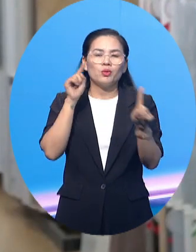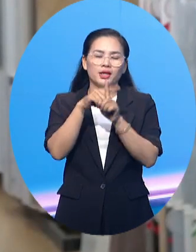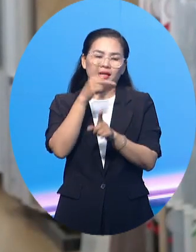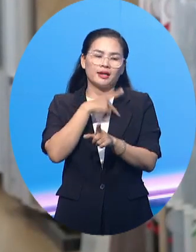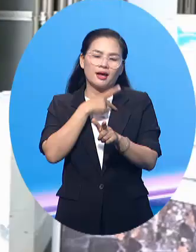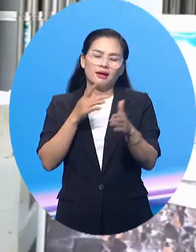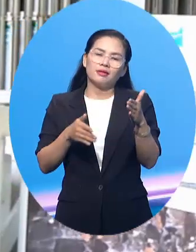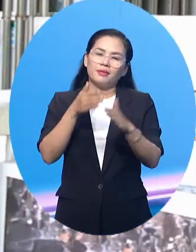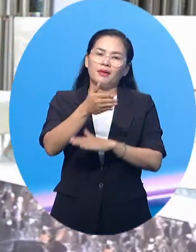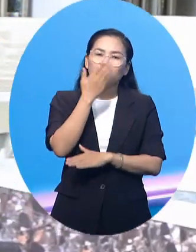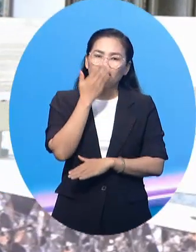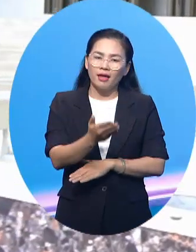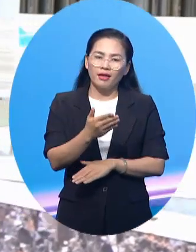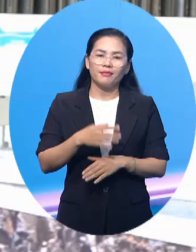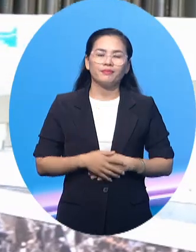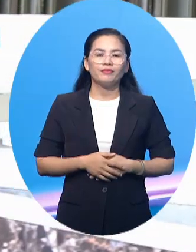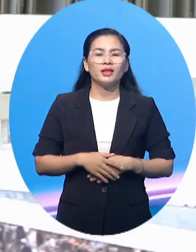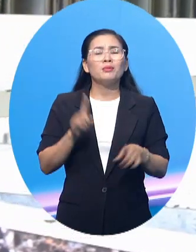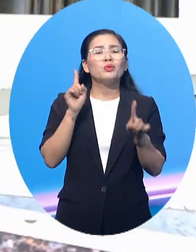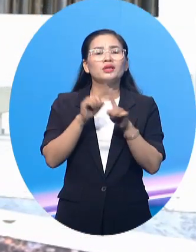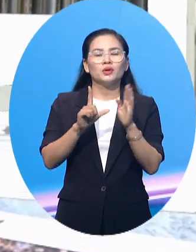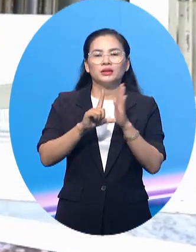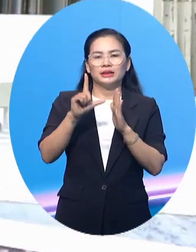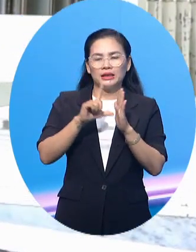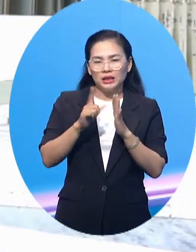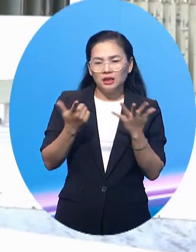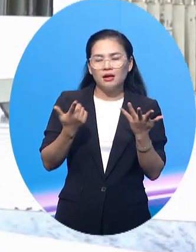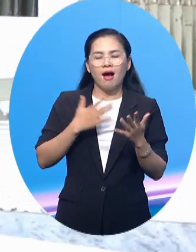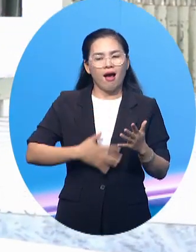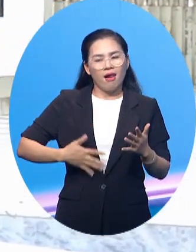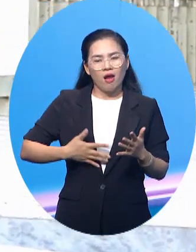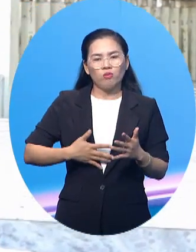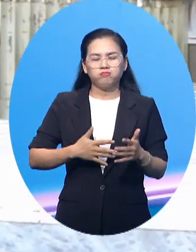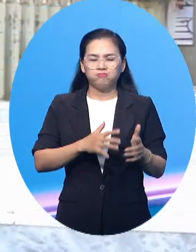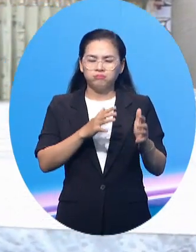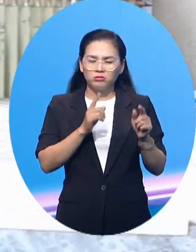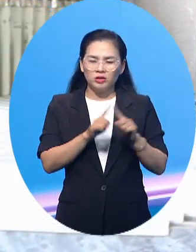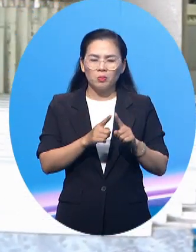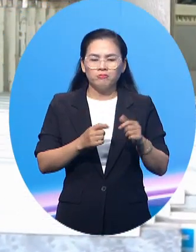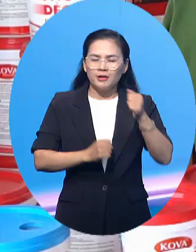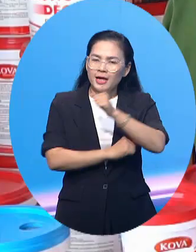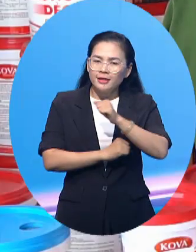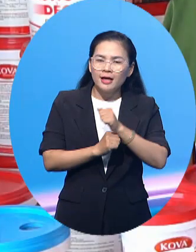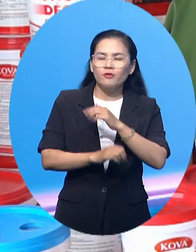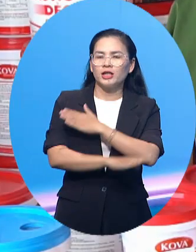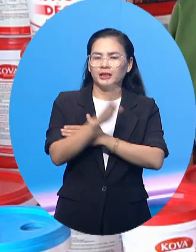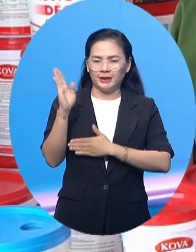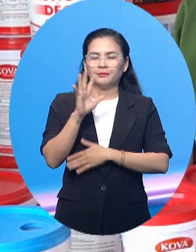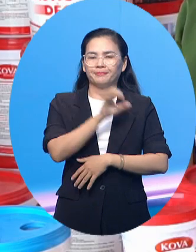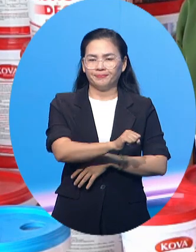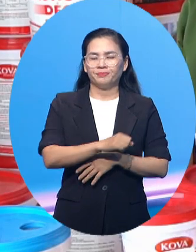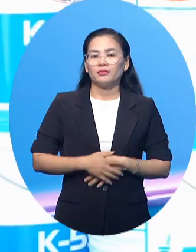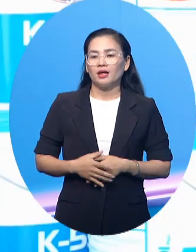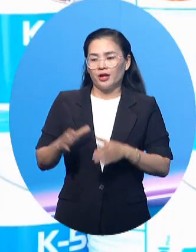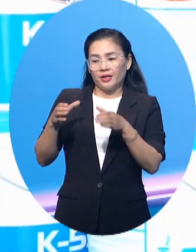các sản phẩm với mục tiêu lấy chất lượng tiến độ sự hài lòng của khách hàng làm nền tảng cho sự phát triển đội ngũ kỹ sư công